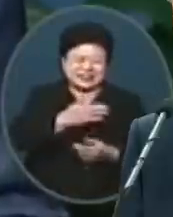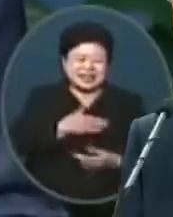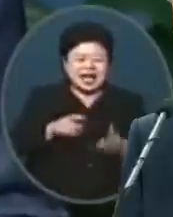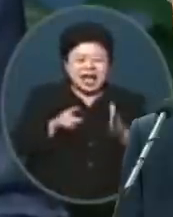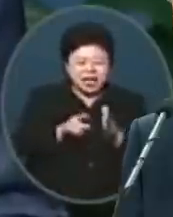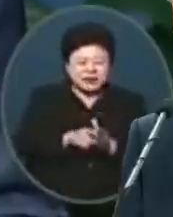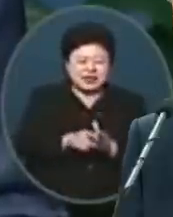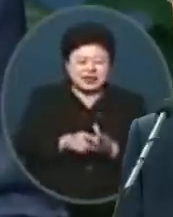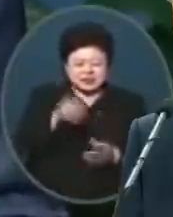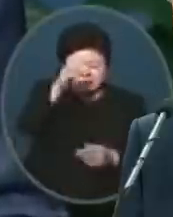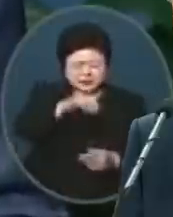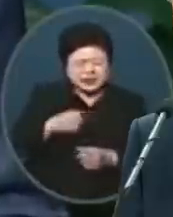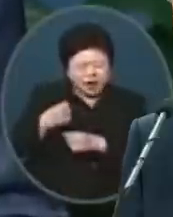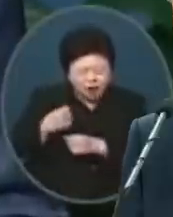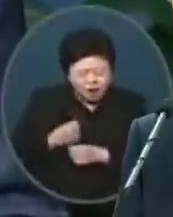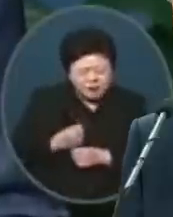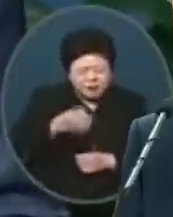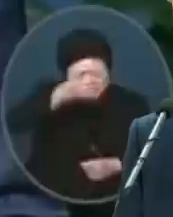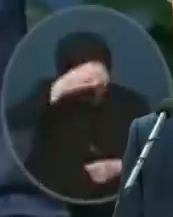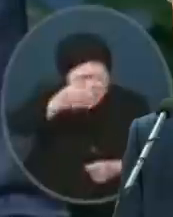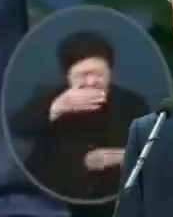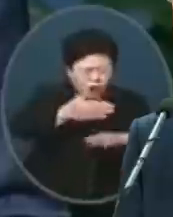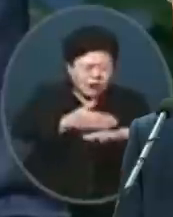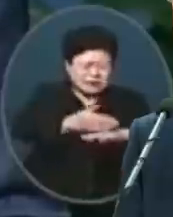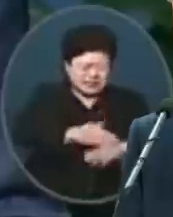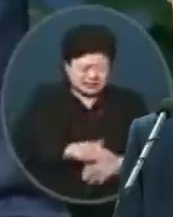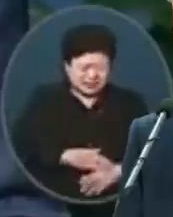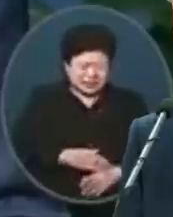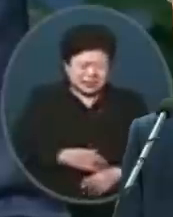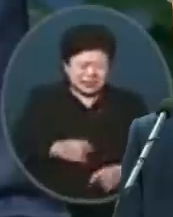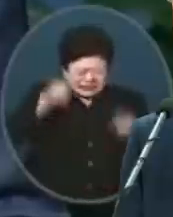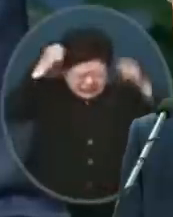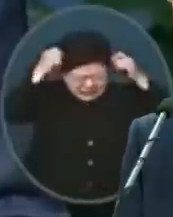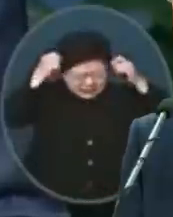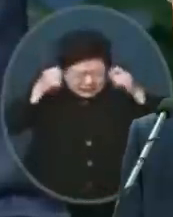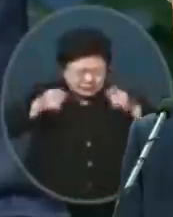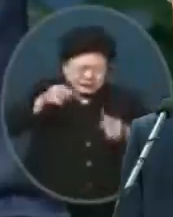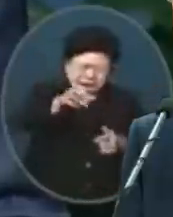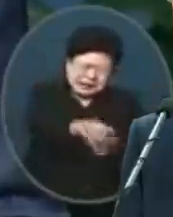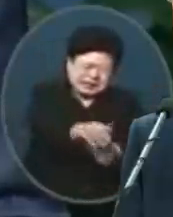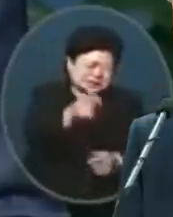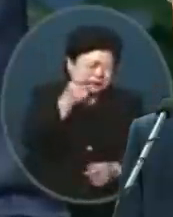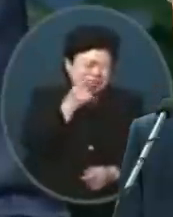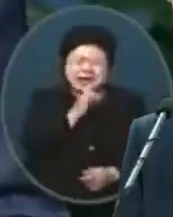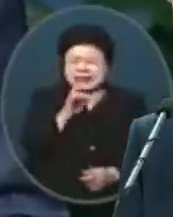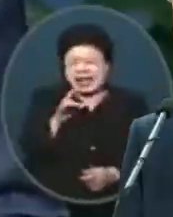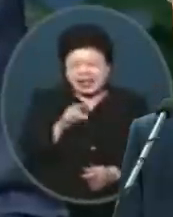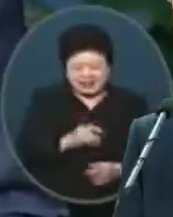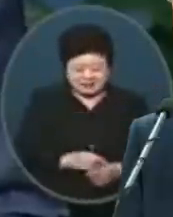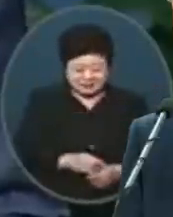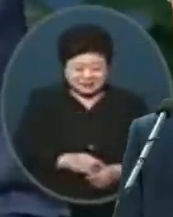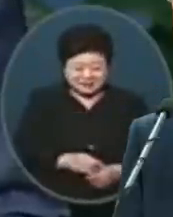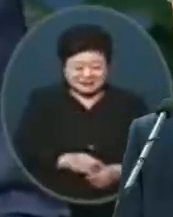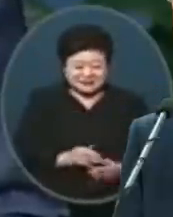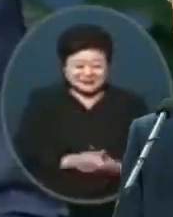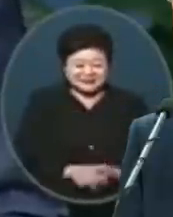위해서 십자가를 걸머지 주신 것도 감사한데 짐조차 내려놓으라고요? 그건 안 됩니다.